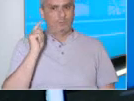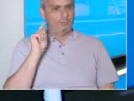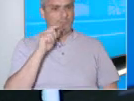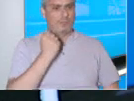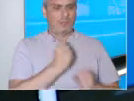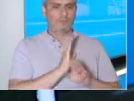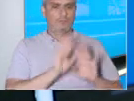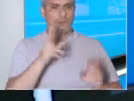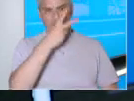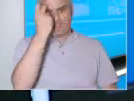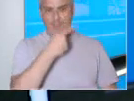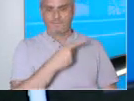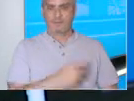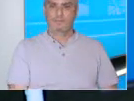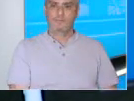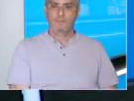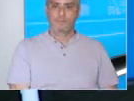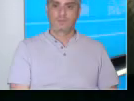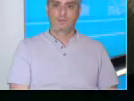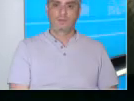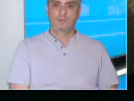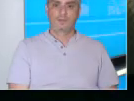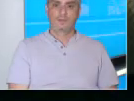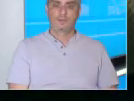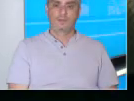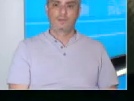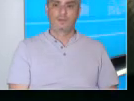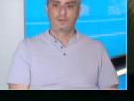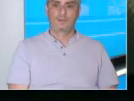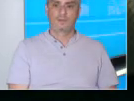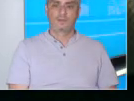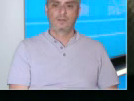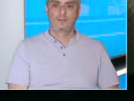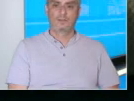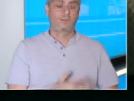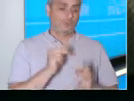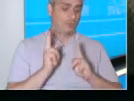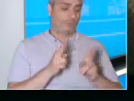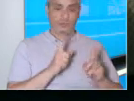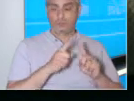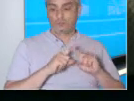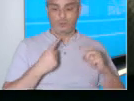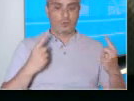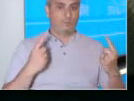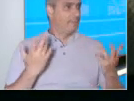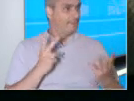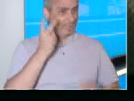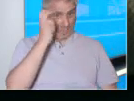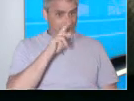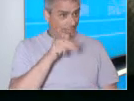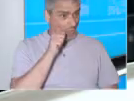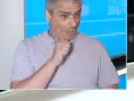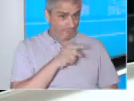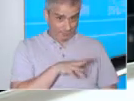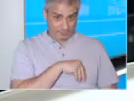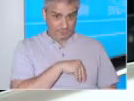בלי רע"מ? חושב שיש אפשרויות, ויש כל מיני מהלכים. גנץ, כחול לבן, תשיגו